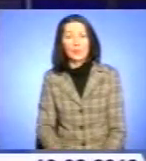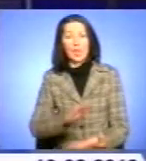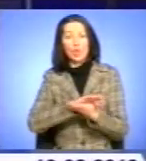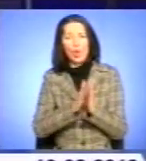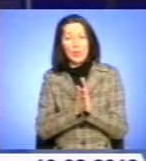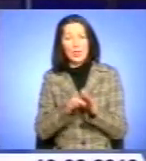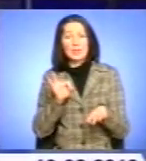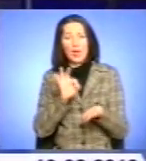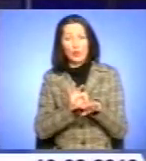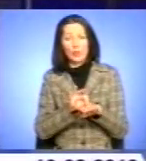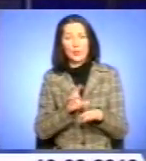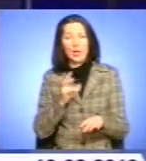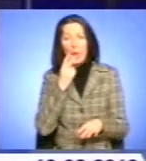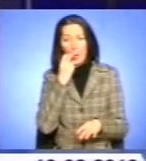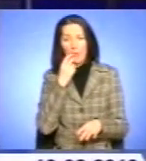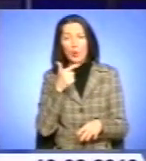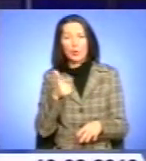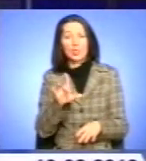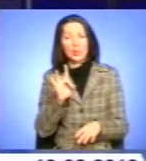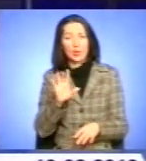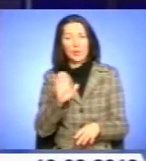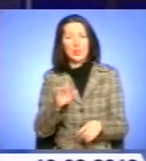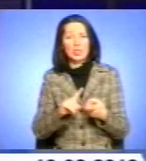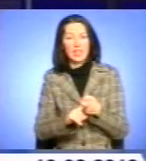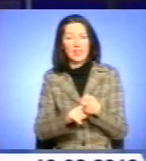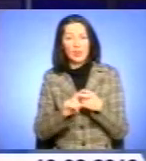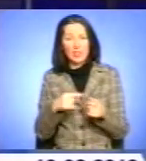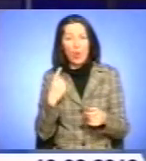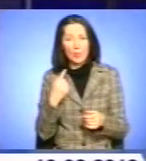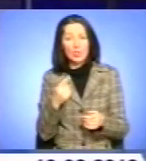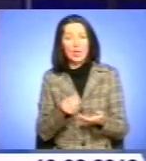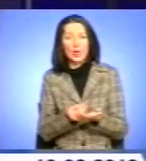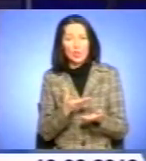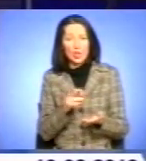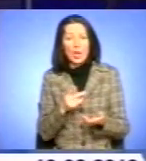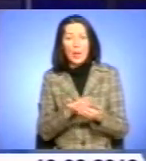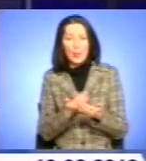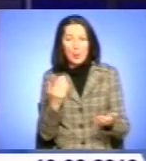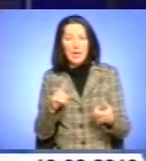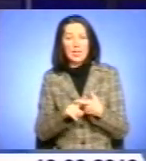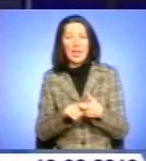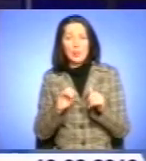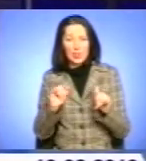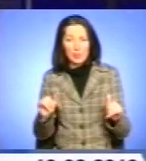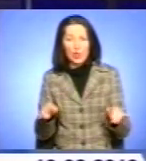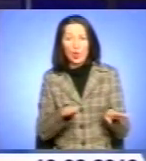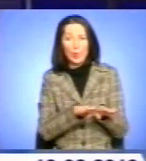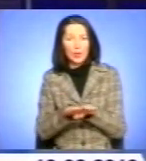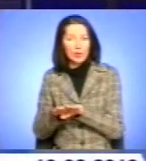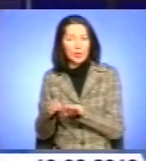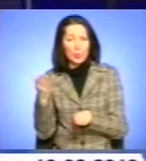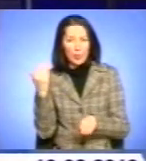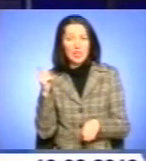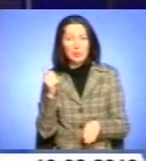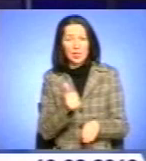Ситуацію із захворюваністю на грип та гострі респіраторні вірусні інфекції в області розцінюють як передепідемічну. Порівняно з попереднім